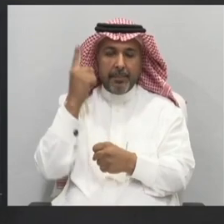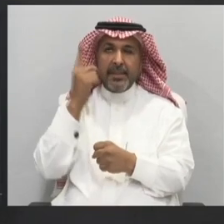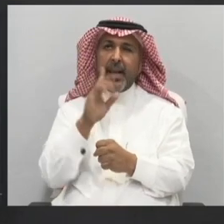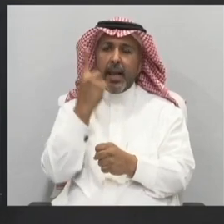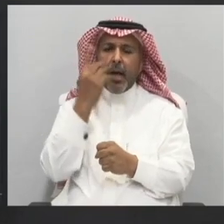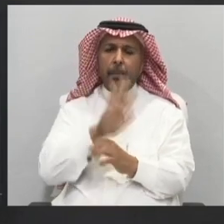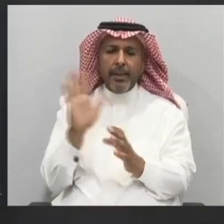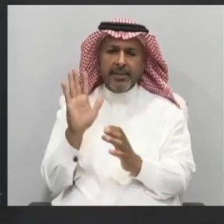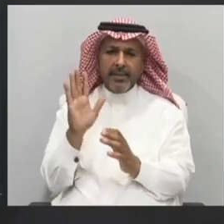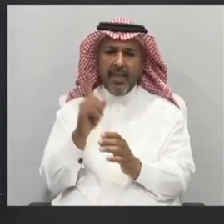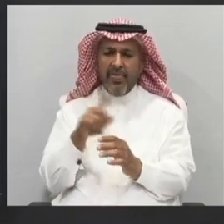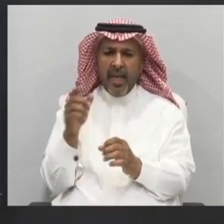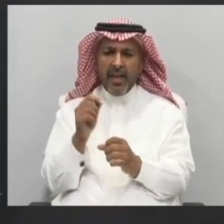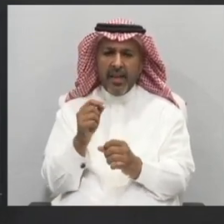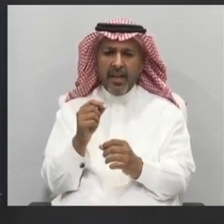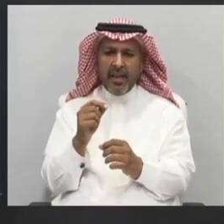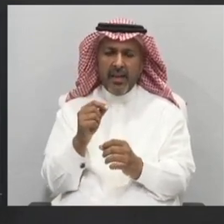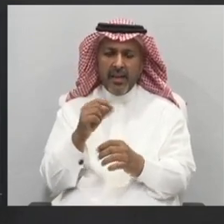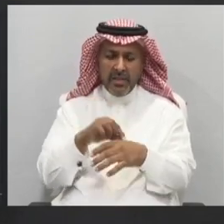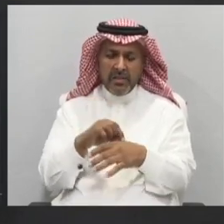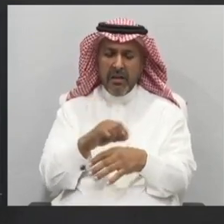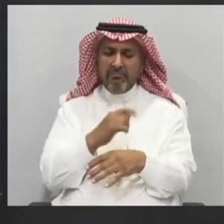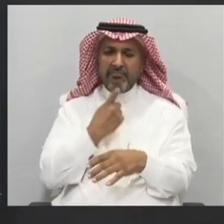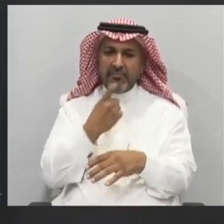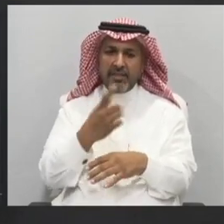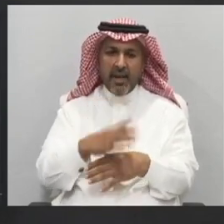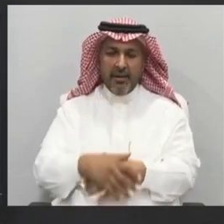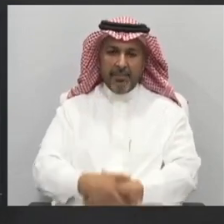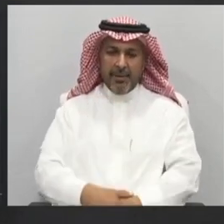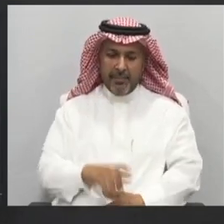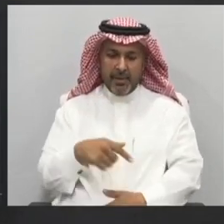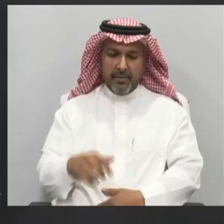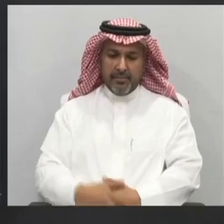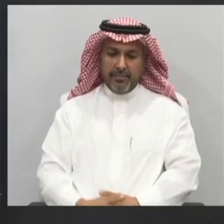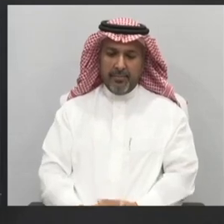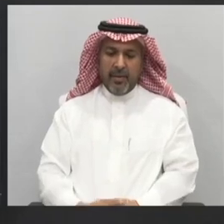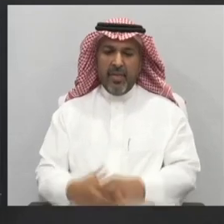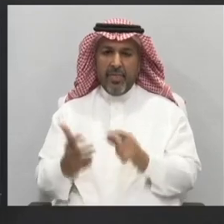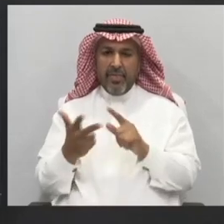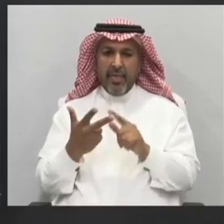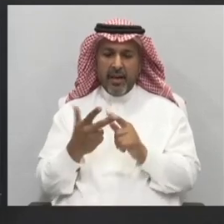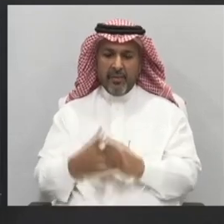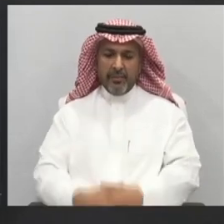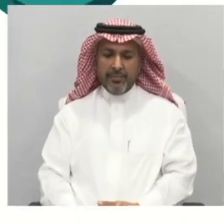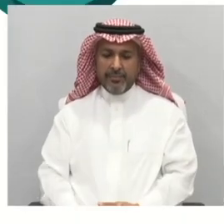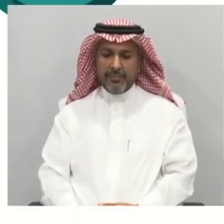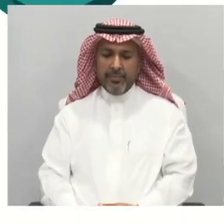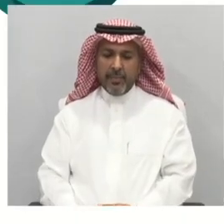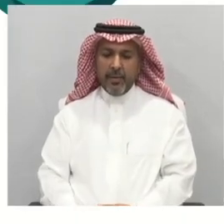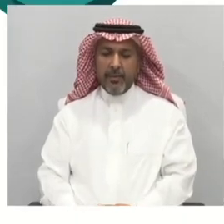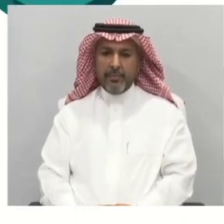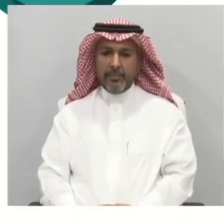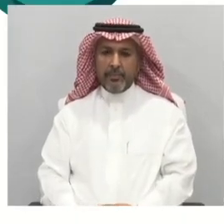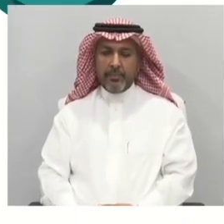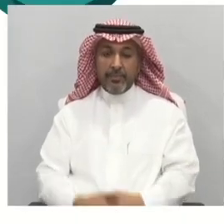بيدي انسان انما هو من عند الله سبحانه وتعالى ايضا من المعجزات للانبياء احياء عيسى